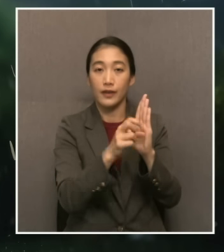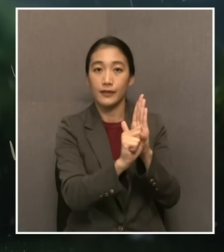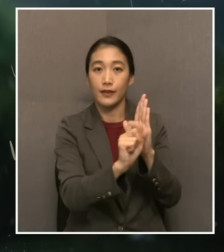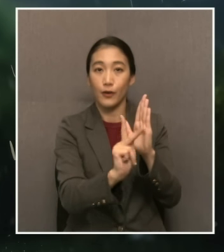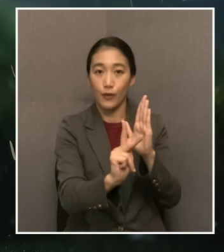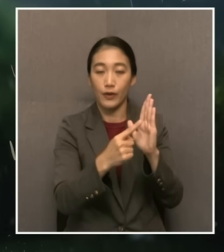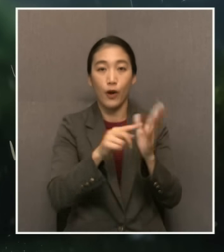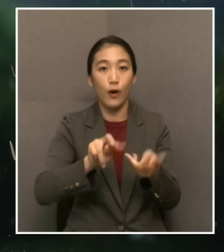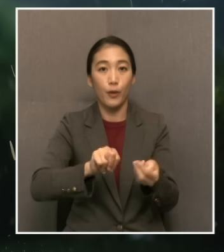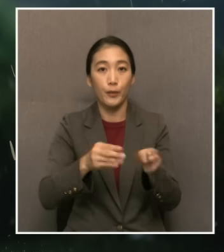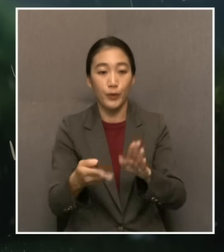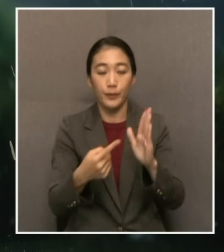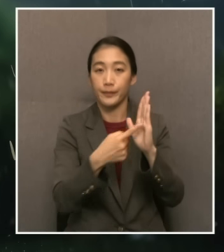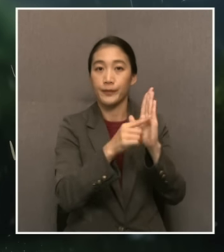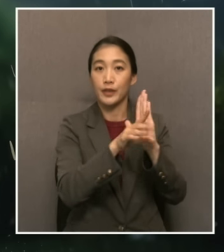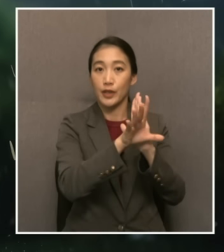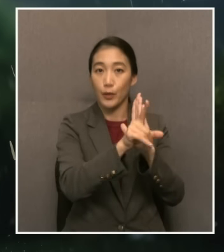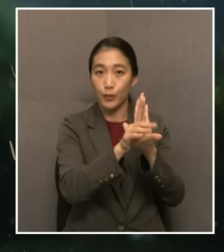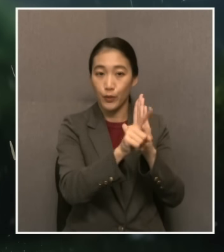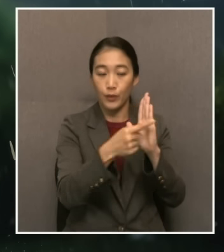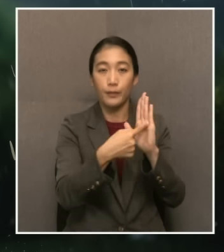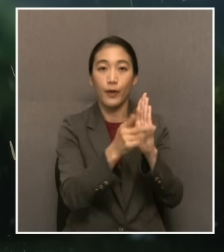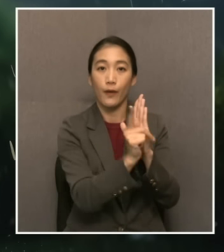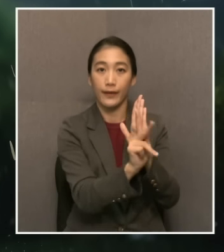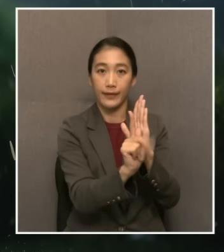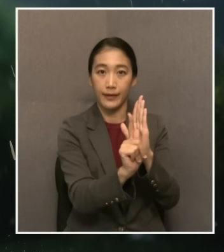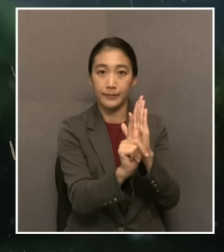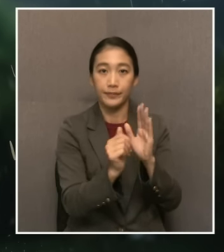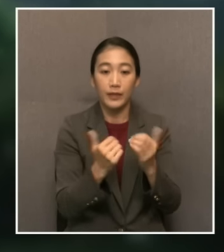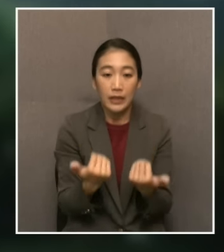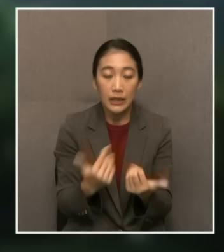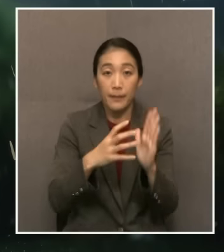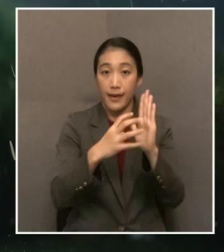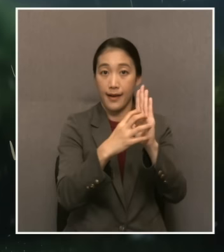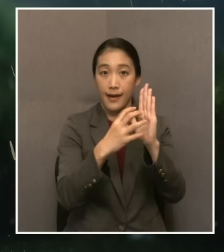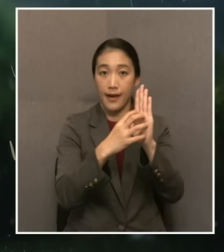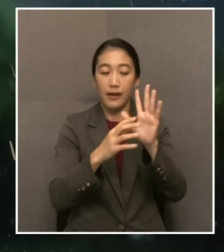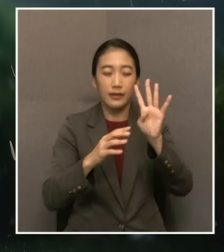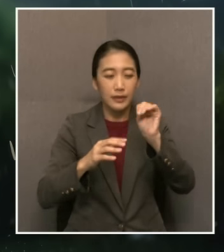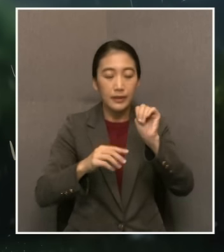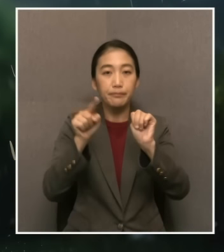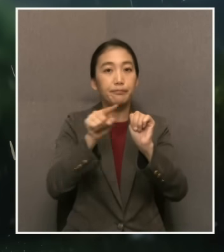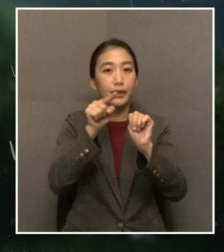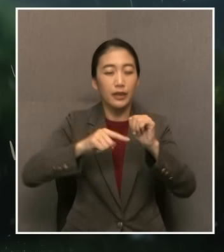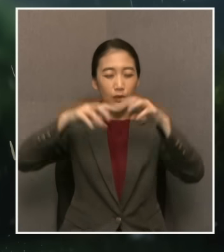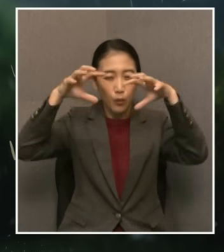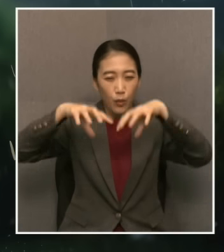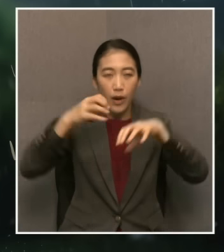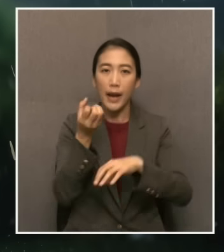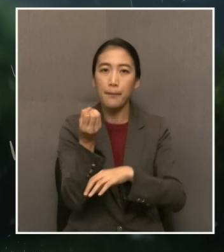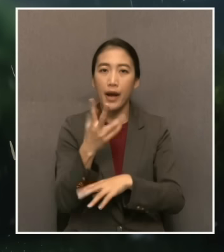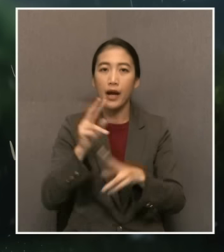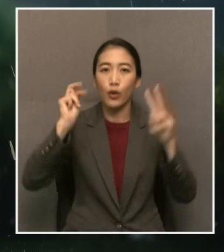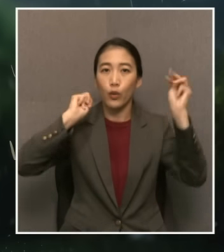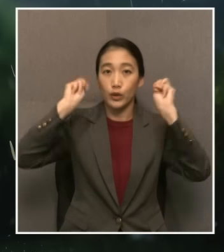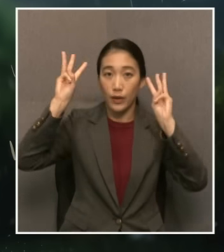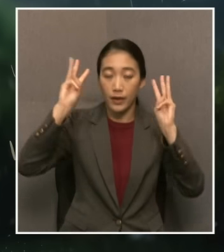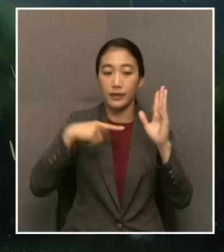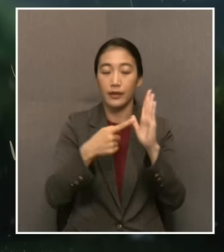ชัยภูมิและขอนแก่นภาคกลางวันนี้ฝนร้อยละ 40ของพื้นที่ส่วนมากบริเวณจังหวัดนครสวรรค์